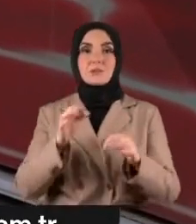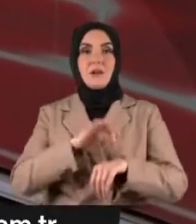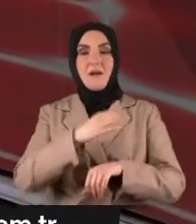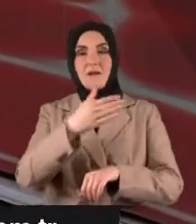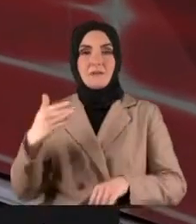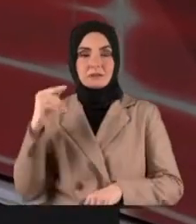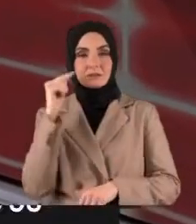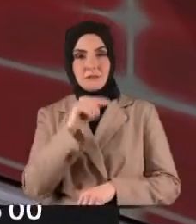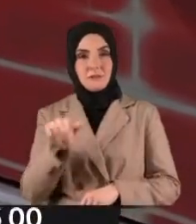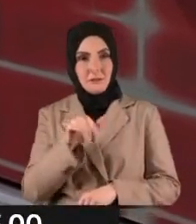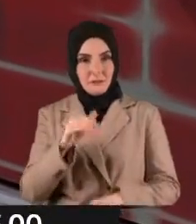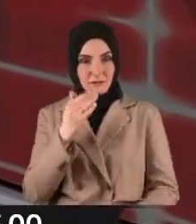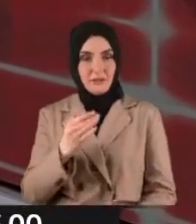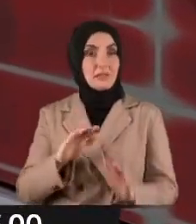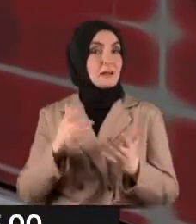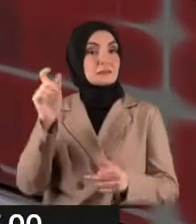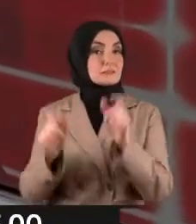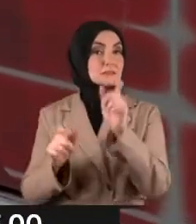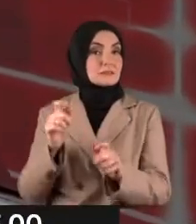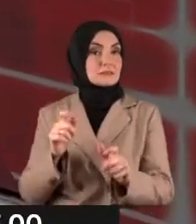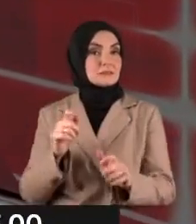oğlunun durumu nasıl şu anda? Söz sana bırakıyorum.